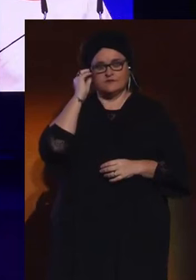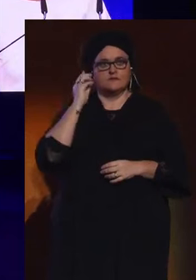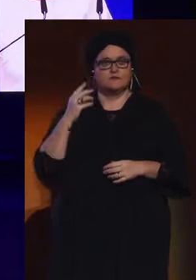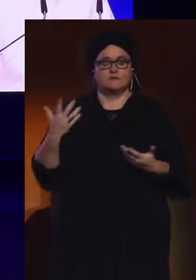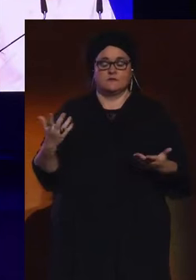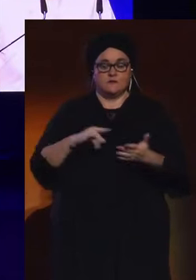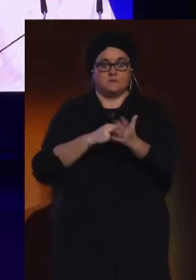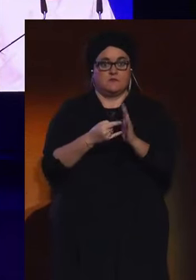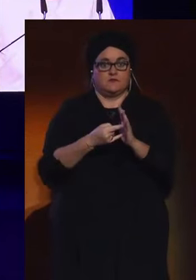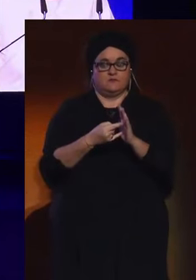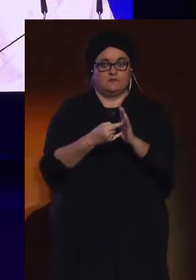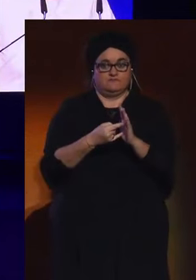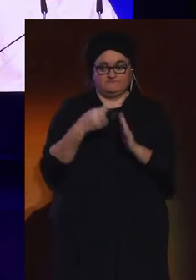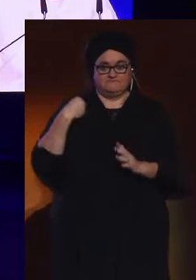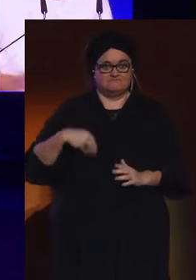Eta